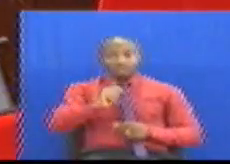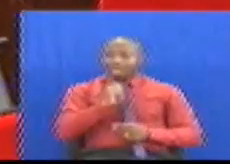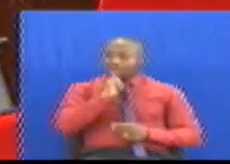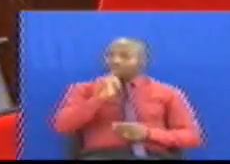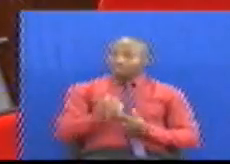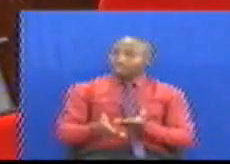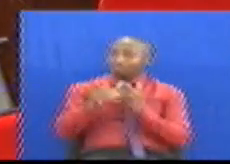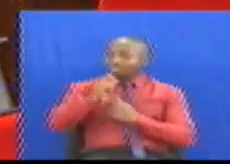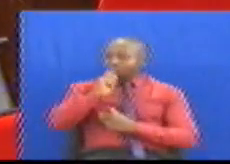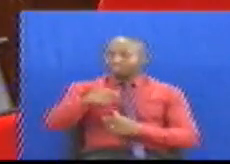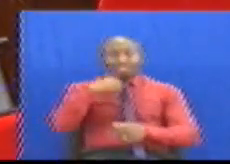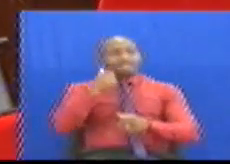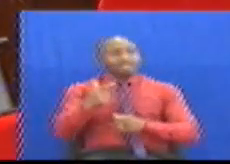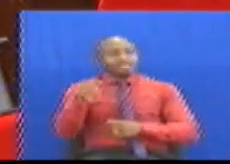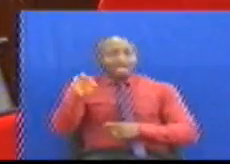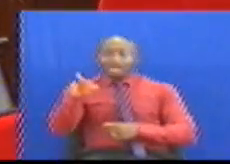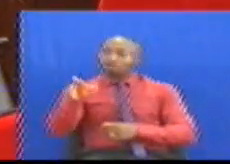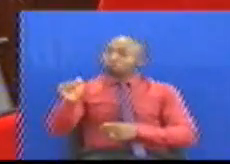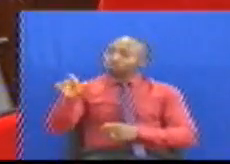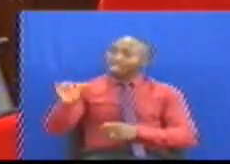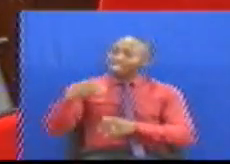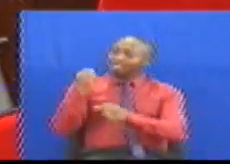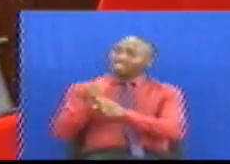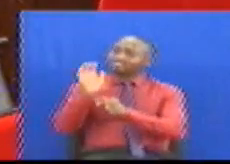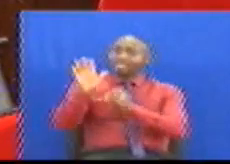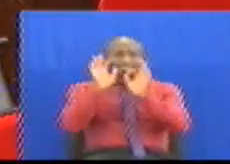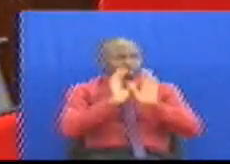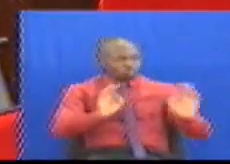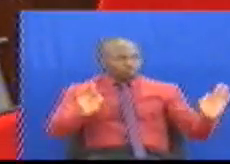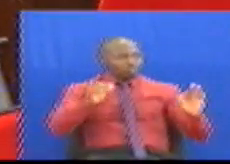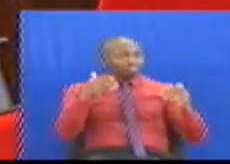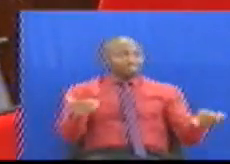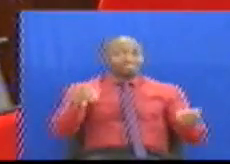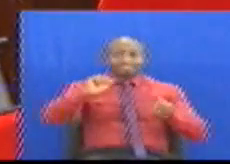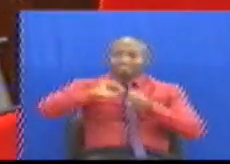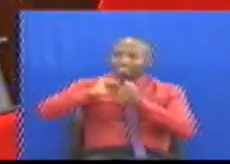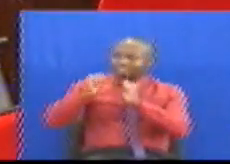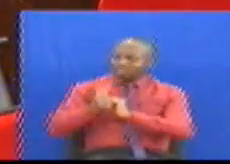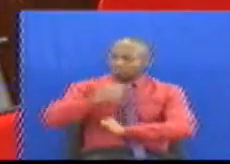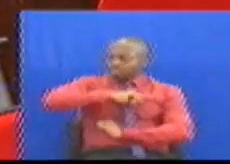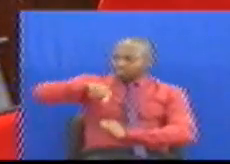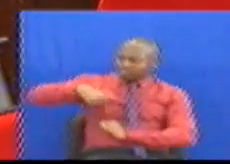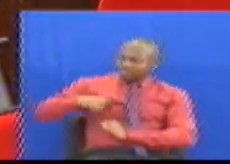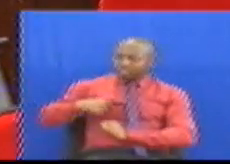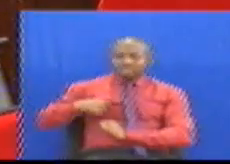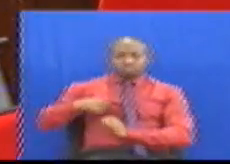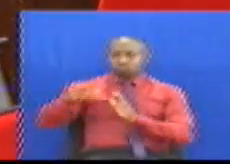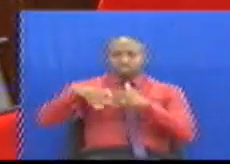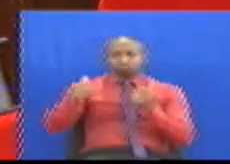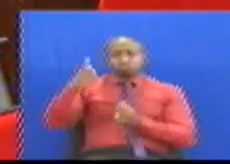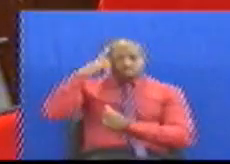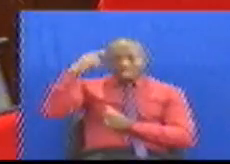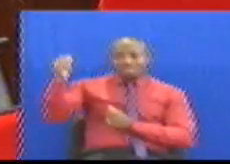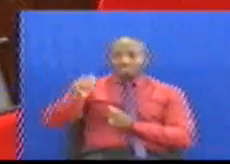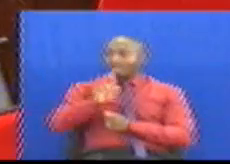TARURA inafanya kazi nzuri sana. Tatizo ni hili linalozungumza la sisi kutoziamini halmashauri.